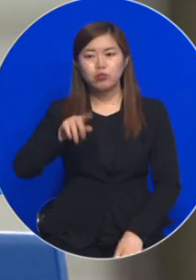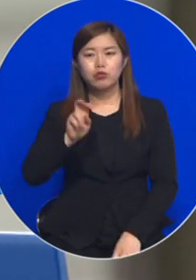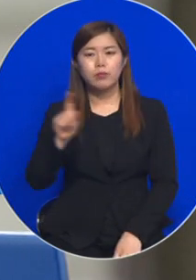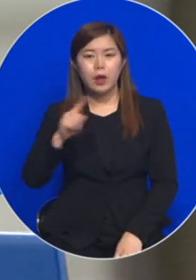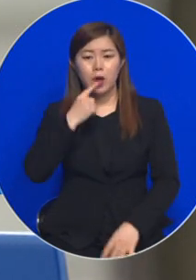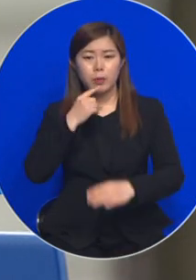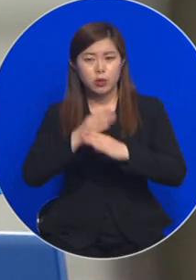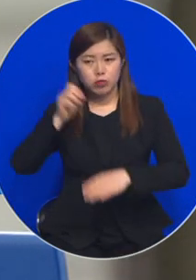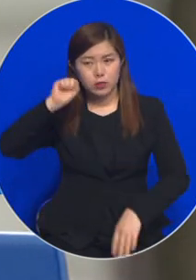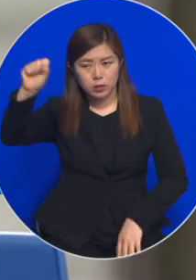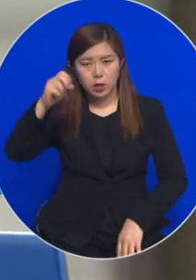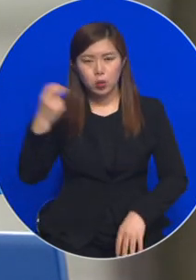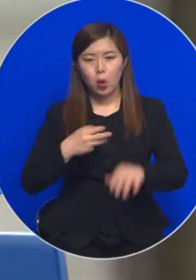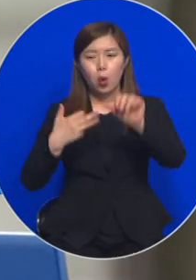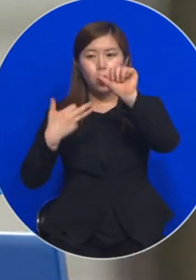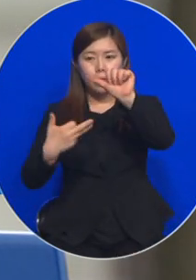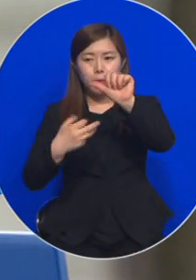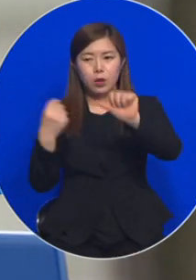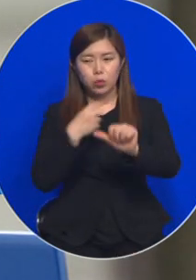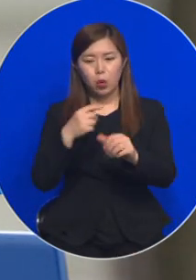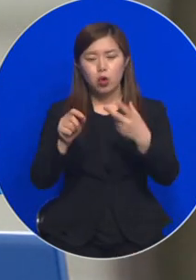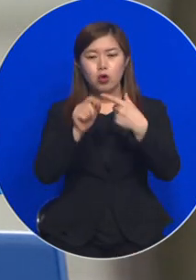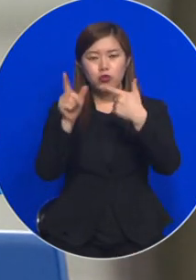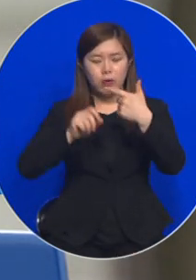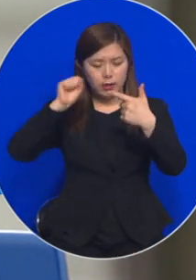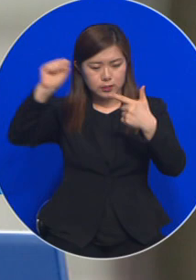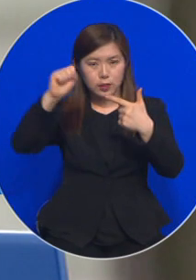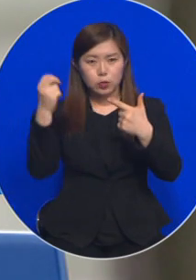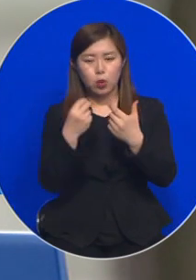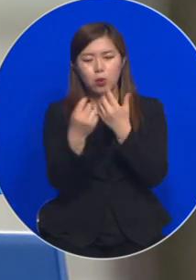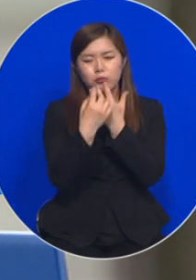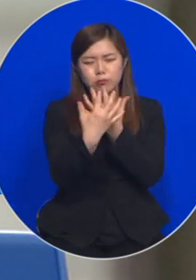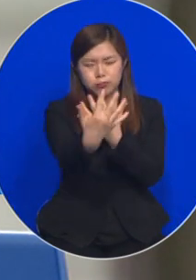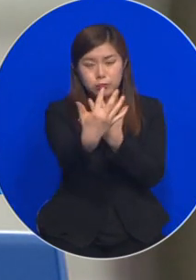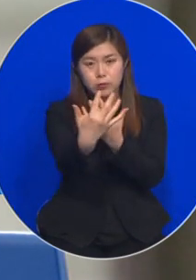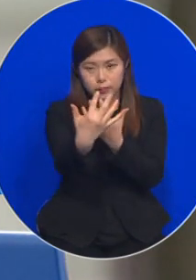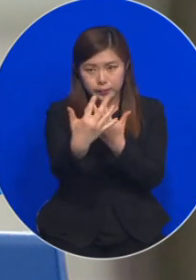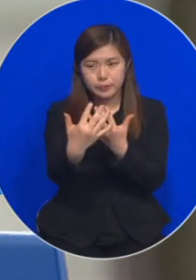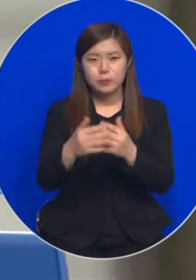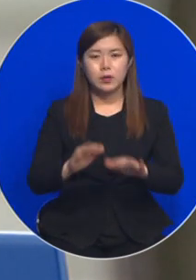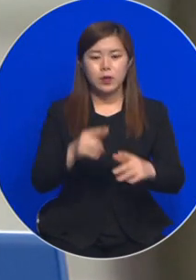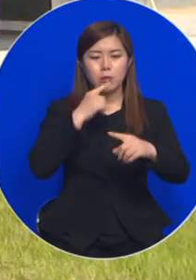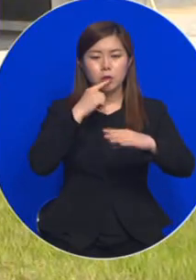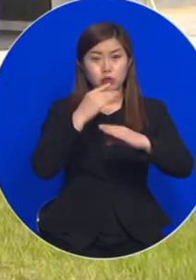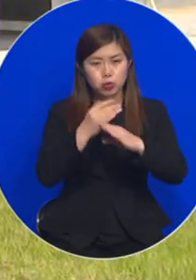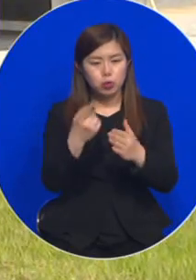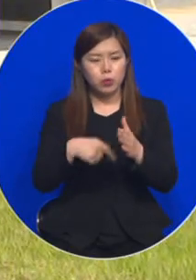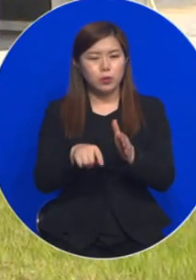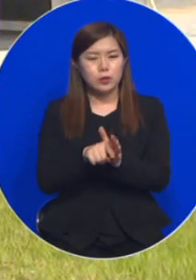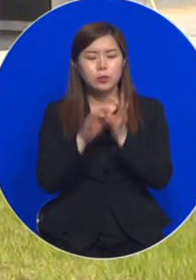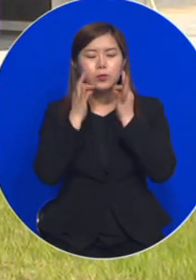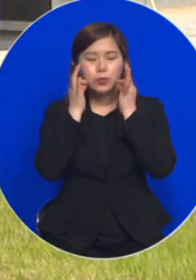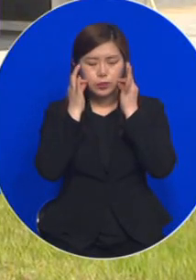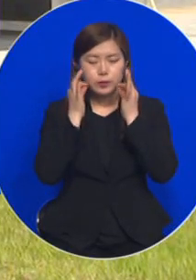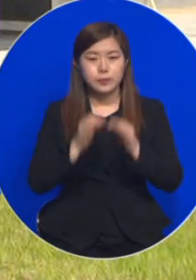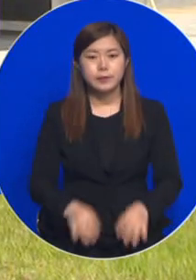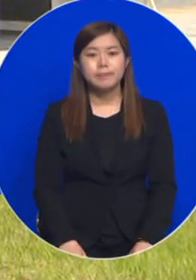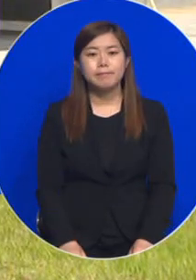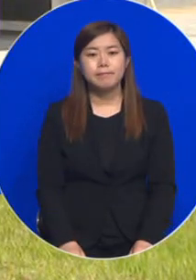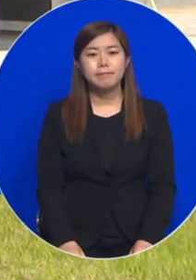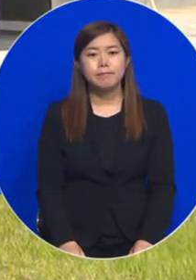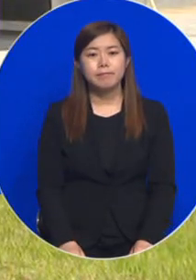항쟁과 촛불혁명까지 민주주의의 거대한 물줄기를 헤쳐왔습니다. 문 대통령은